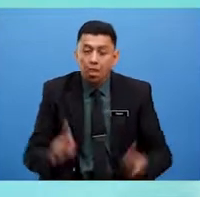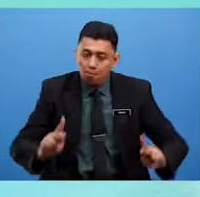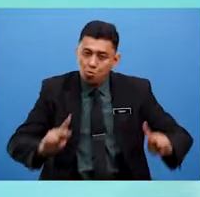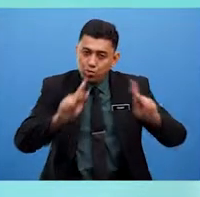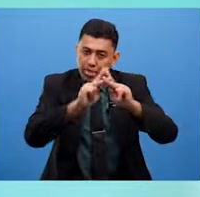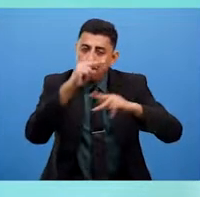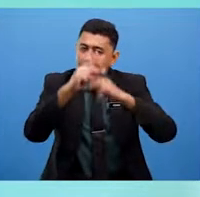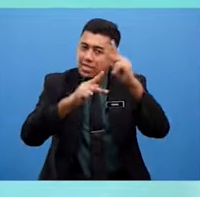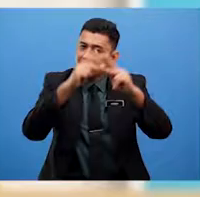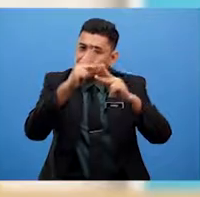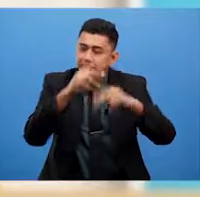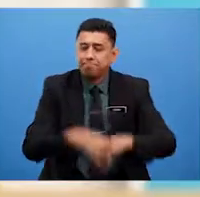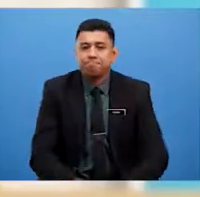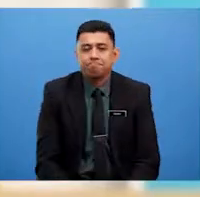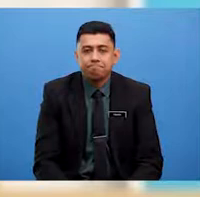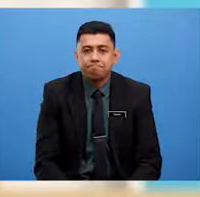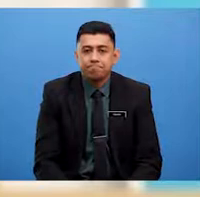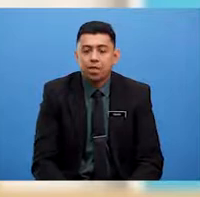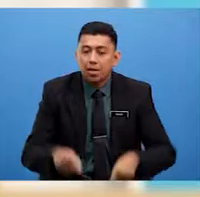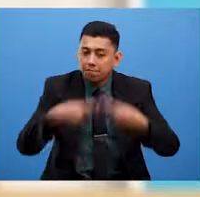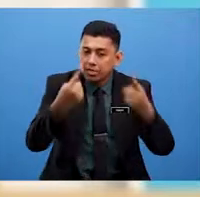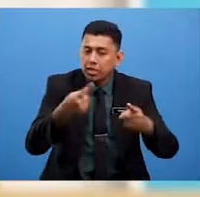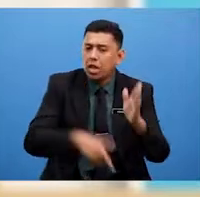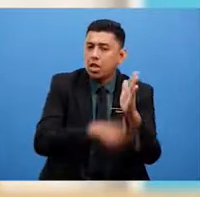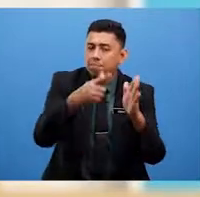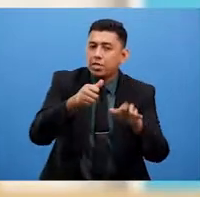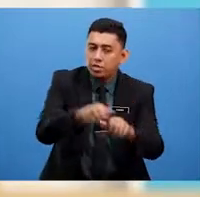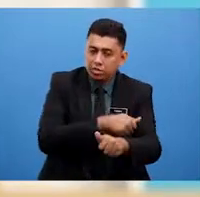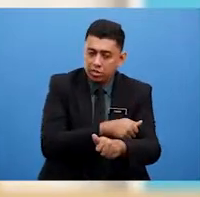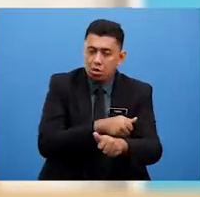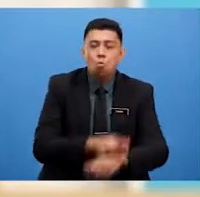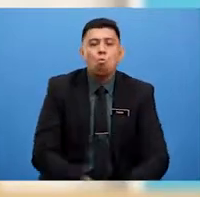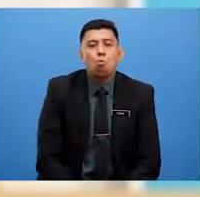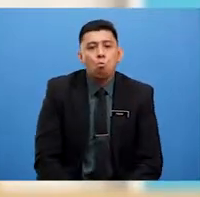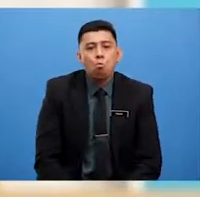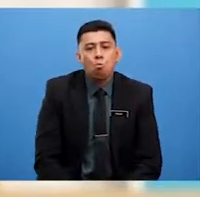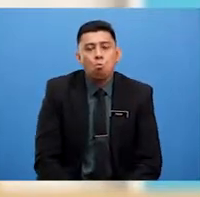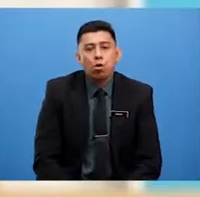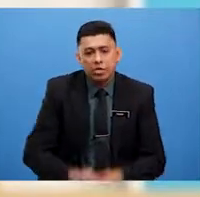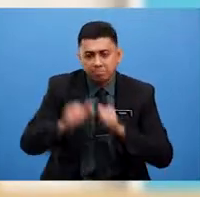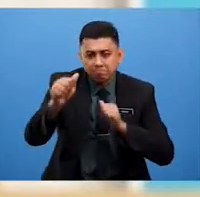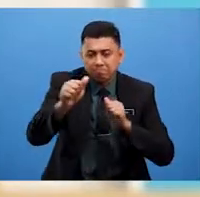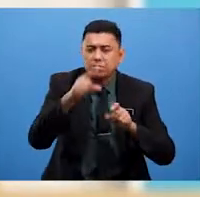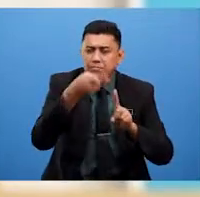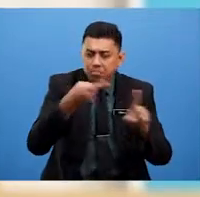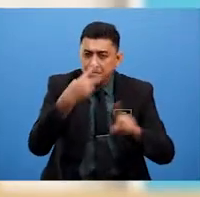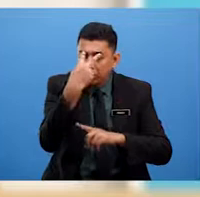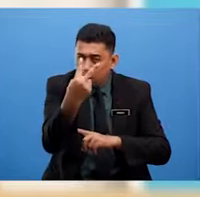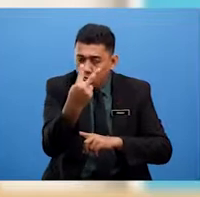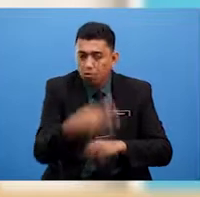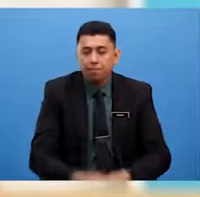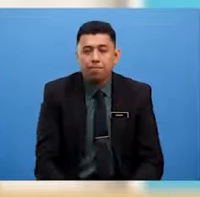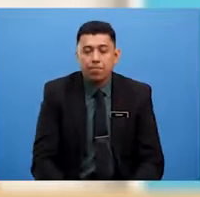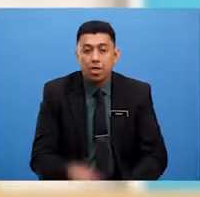prestasi. Sebelum kita pergi lebih jauh, mari kita lihat sedikit sejarah periodisasi latihan dan